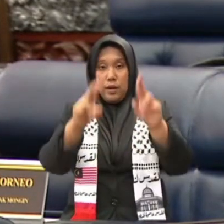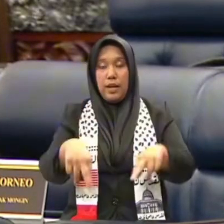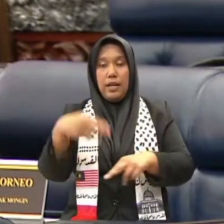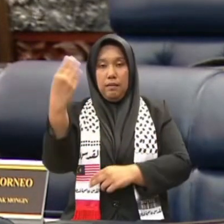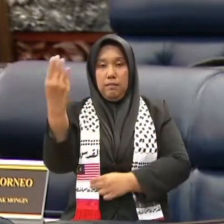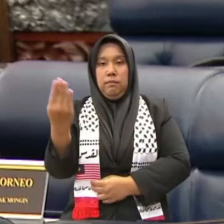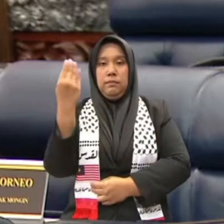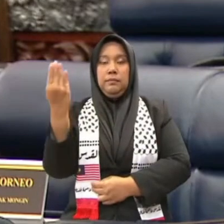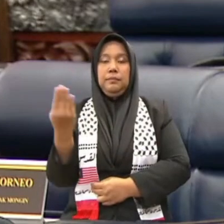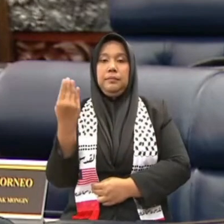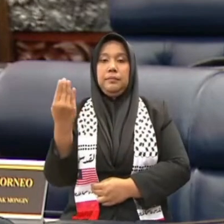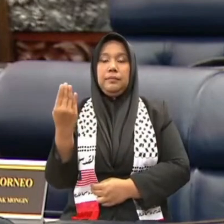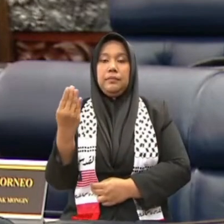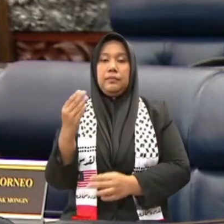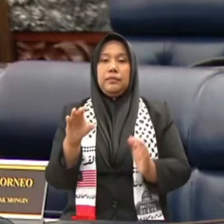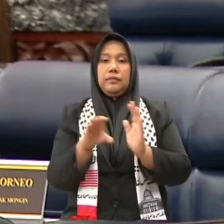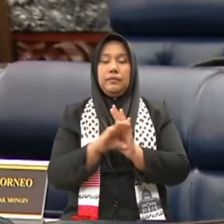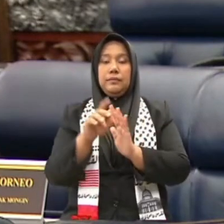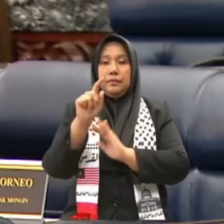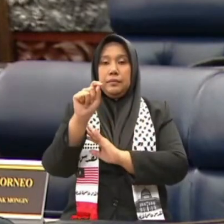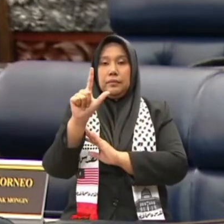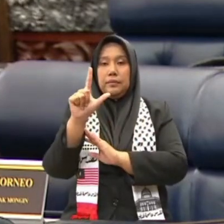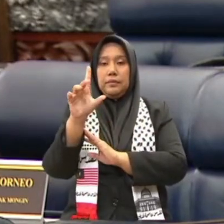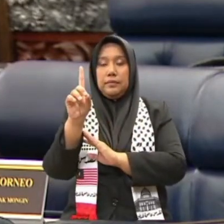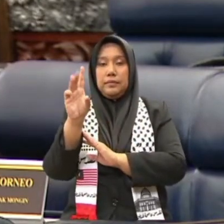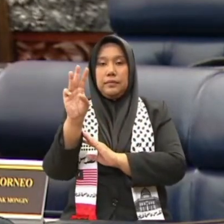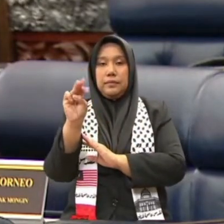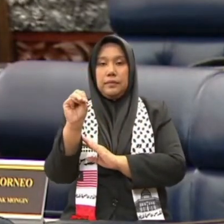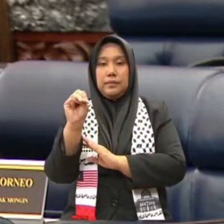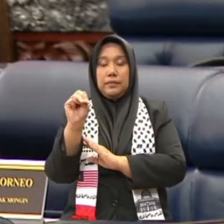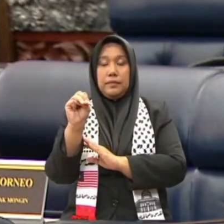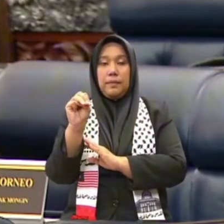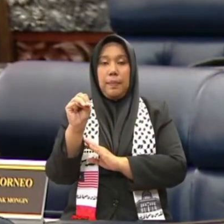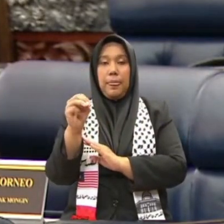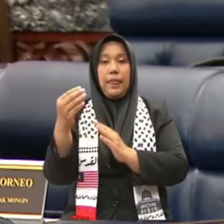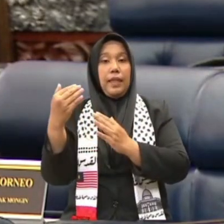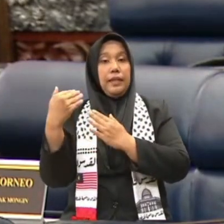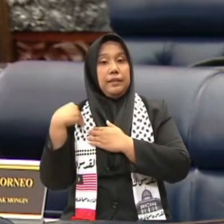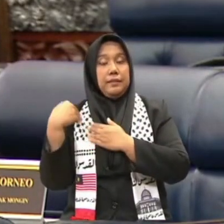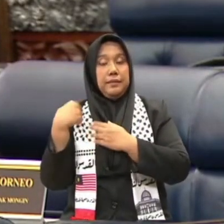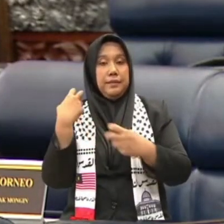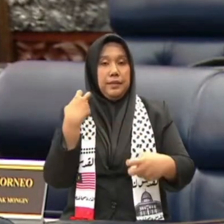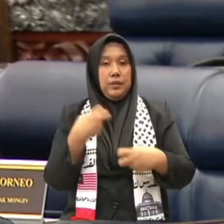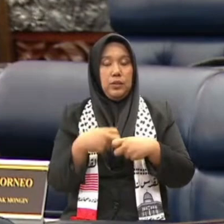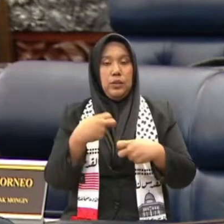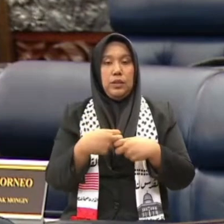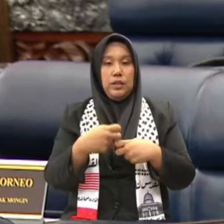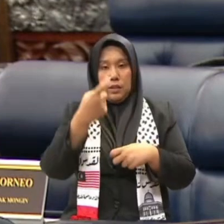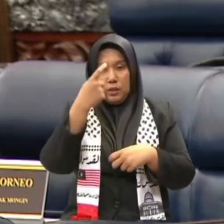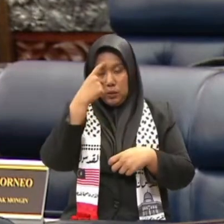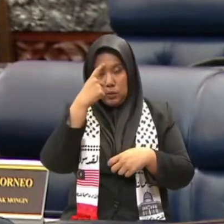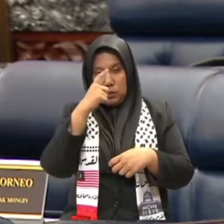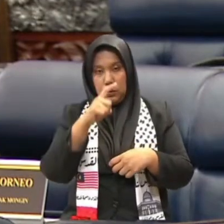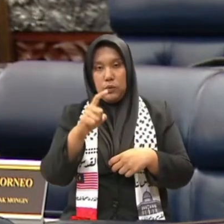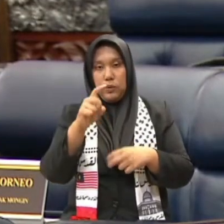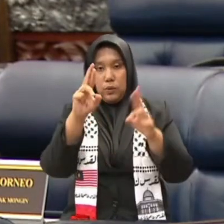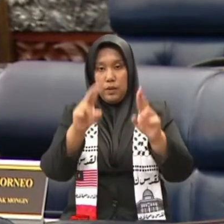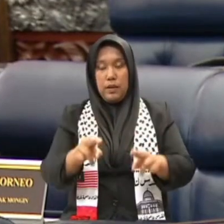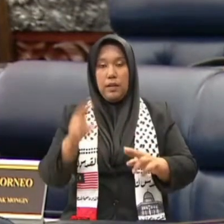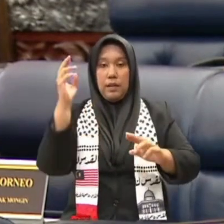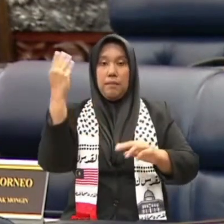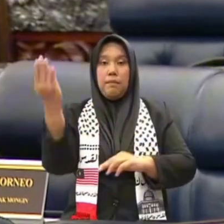kalaulah TLDM, Tentera Laut Diraja Malaysia yang bertanggungjawab, susah untuk rakyat biasa untuk menghubungi